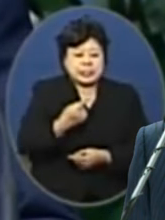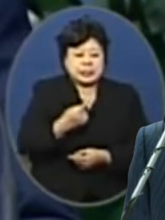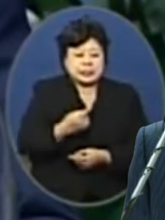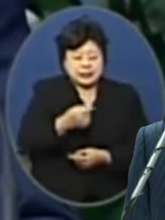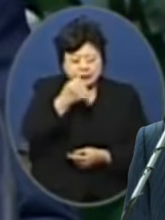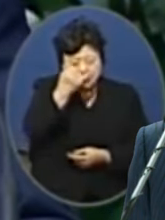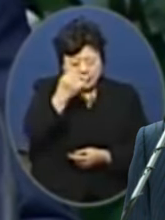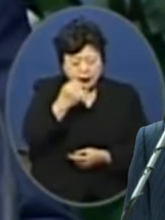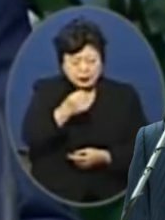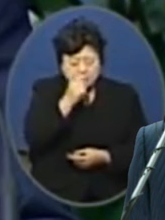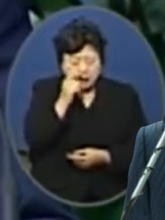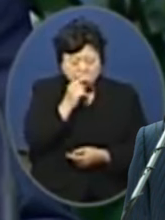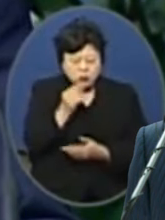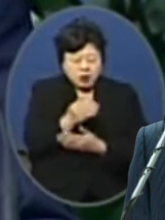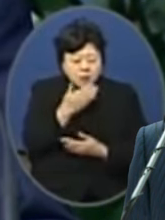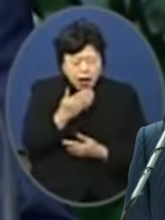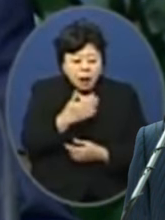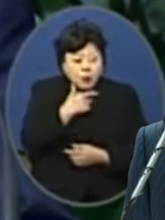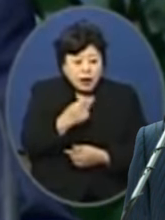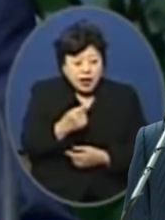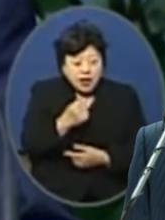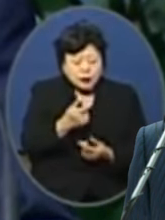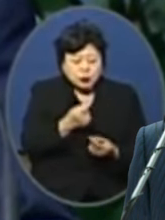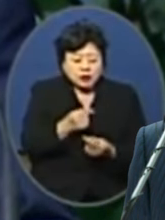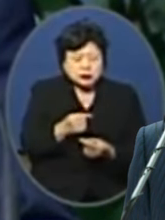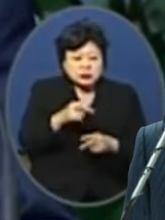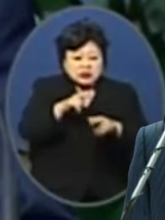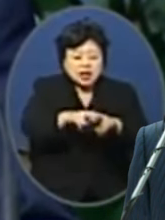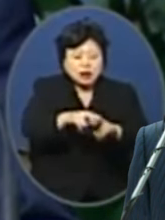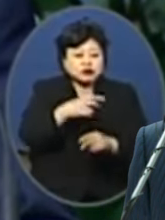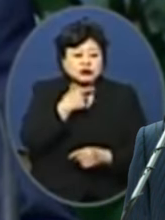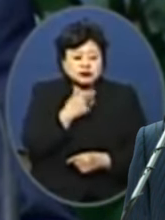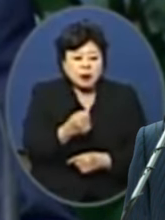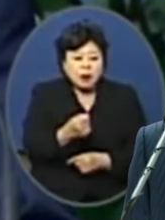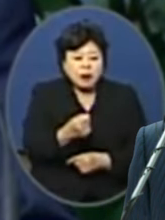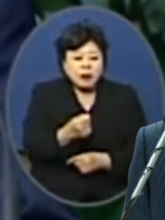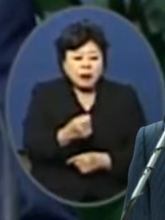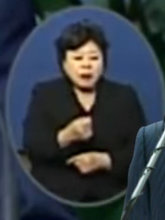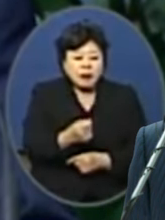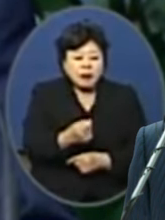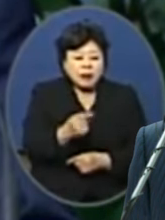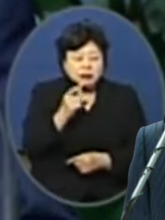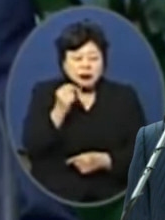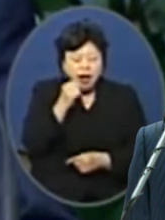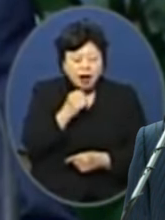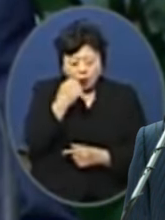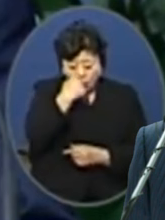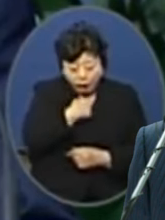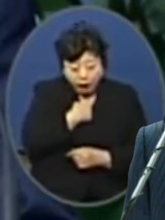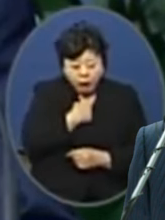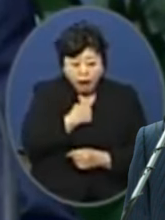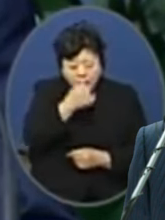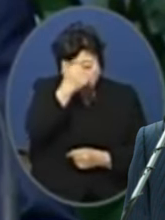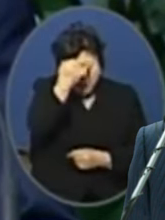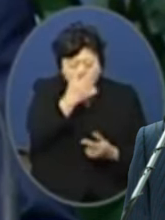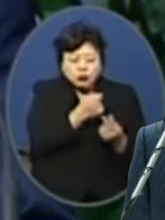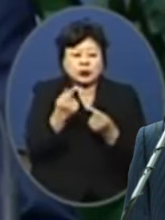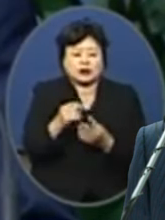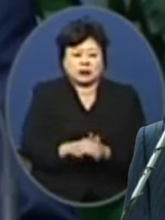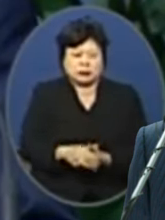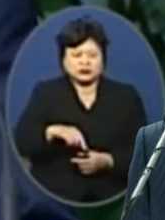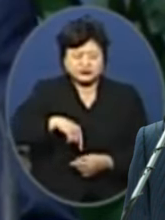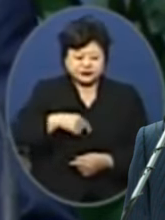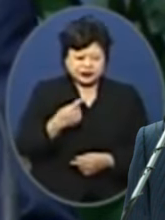구분하기 하나님과 동덕을 취하려고 과 하 같이